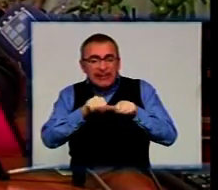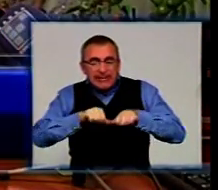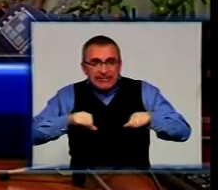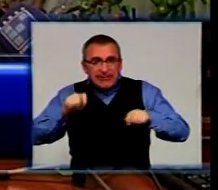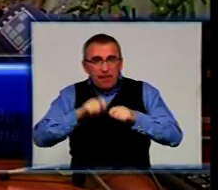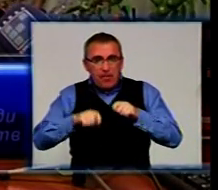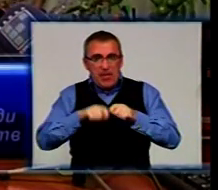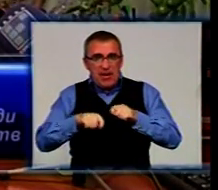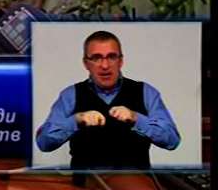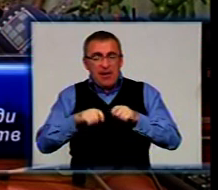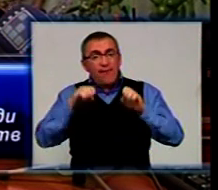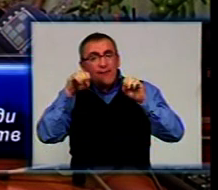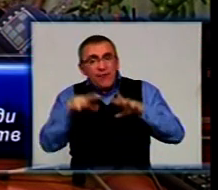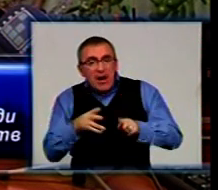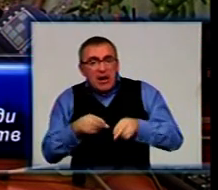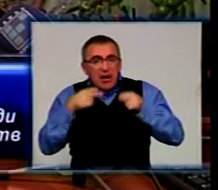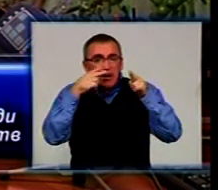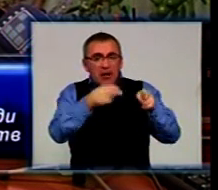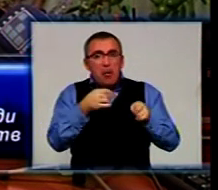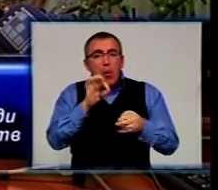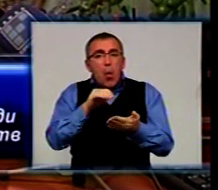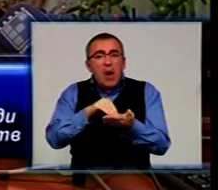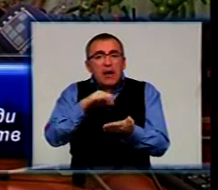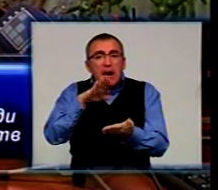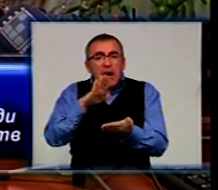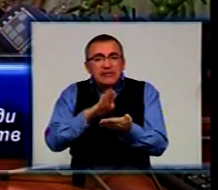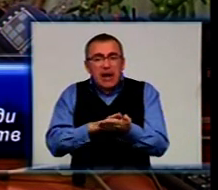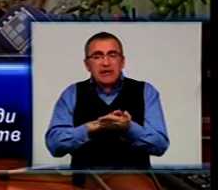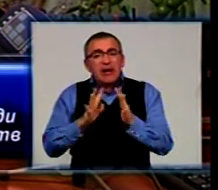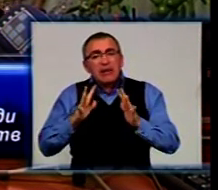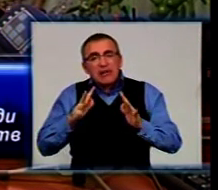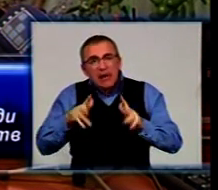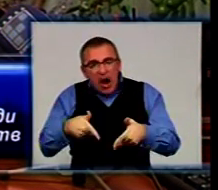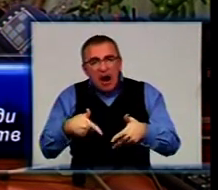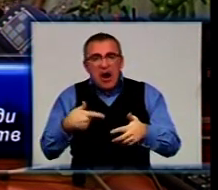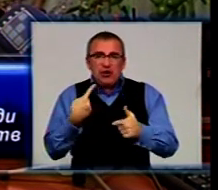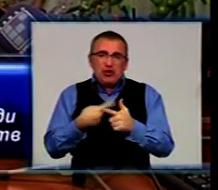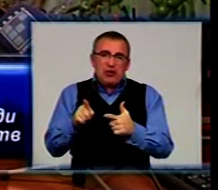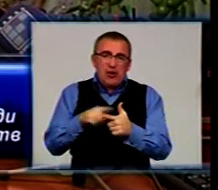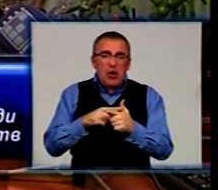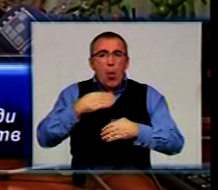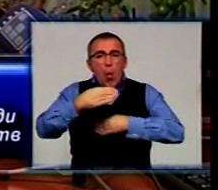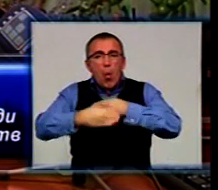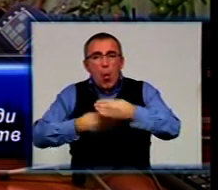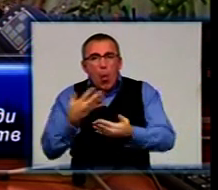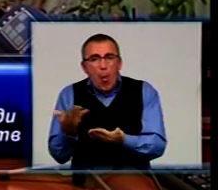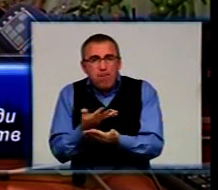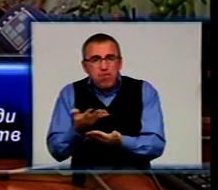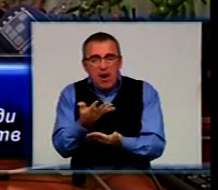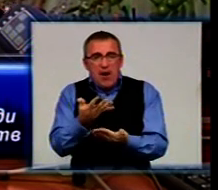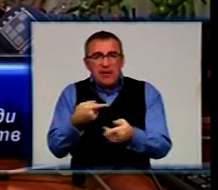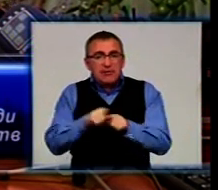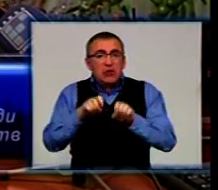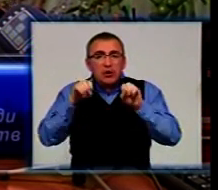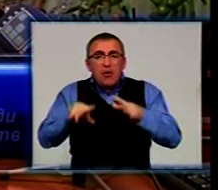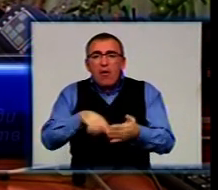їхати і вирішувати вопрос по реєстрації трактора чи комбайна. І рішають вони